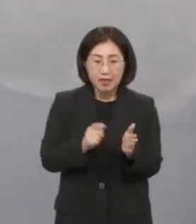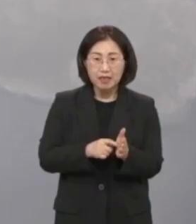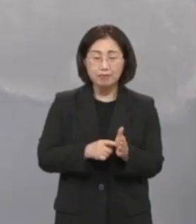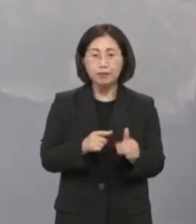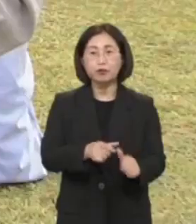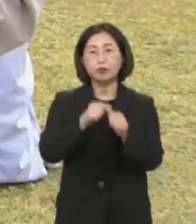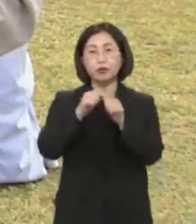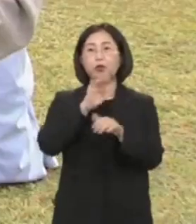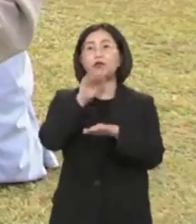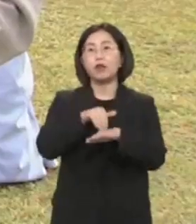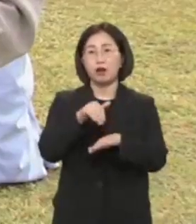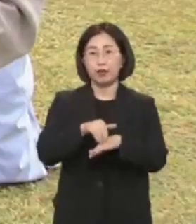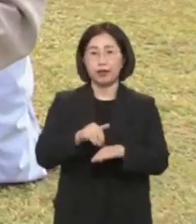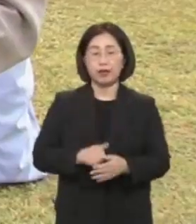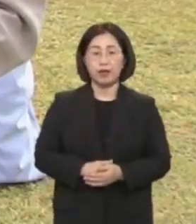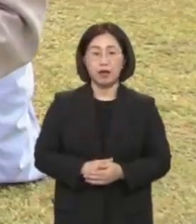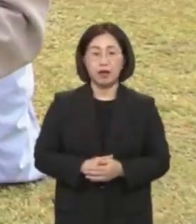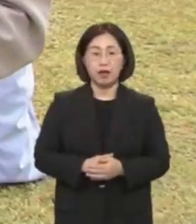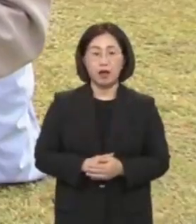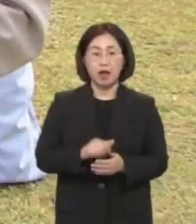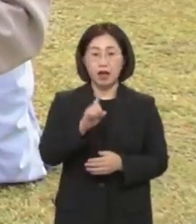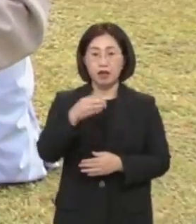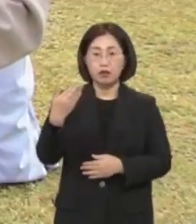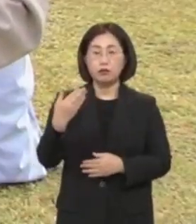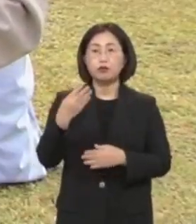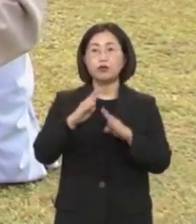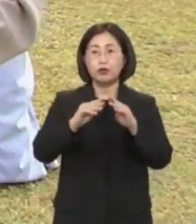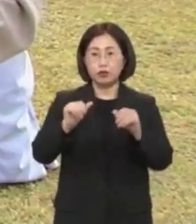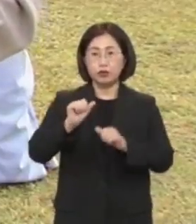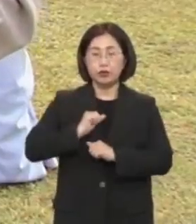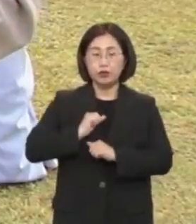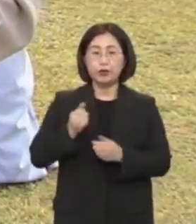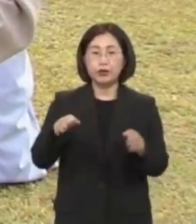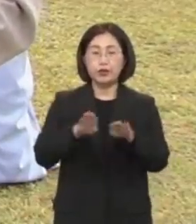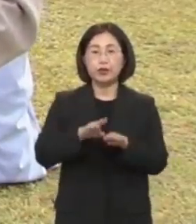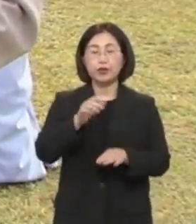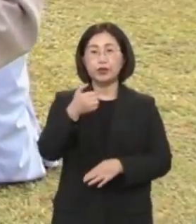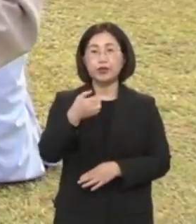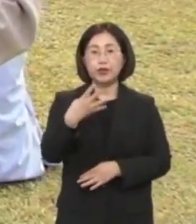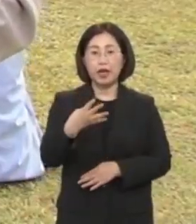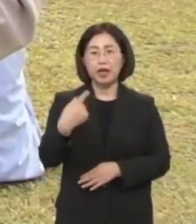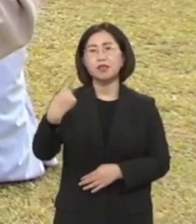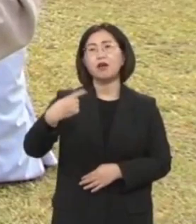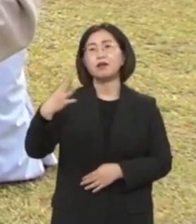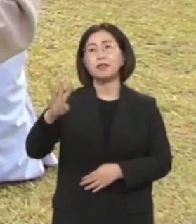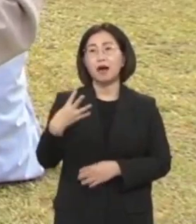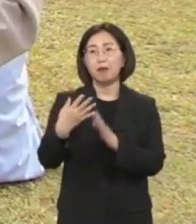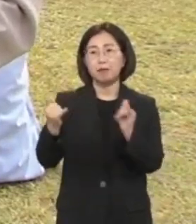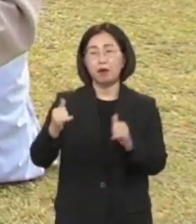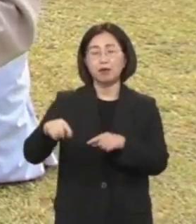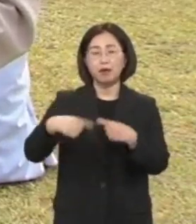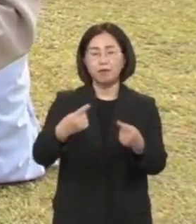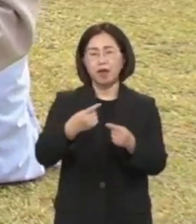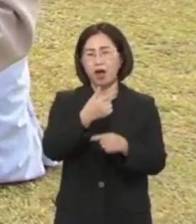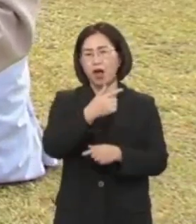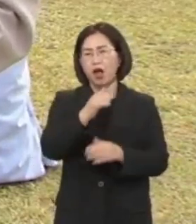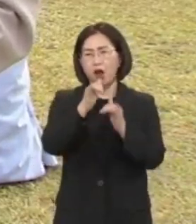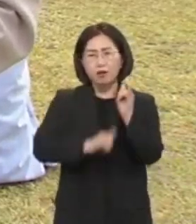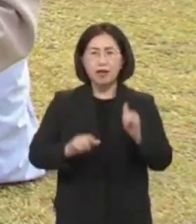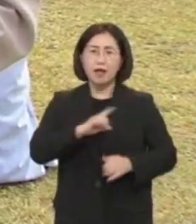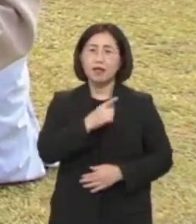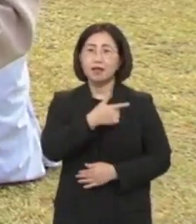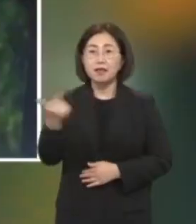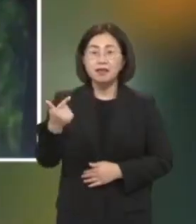종합훈련입니다. 이번 훈련은 소방청과 육군 등 54개 기관에서 1,400여 명의 인력이 투입돼 역대 최대 규모로